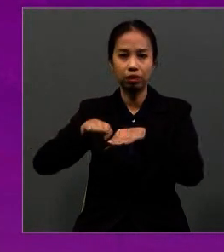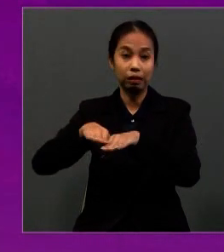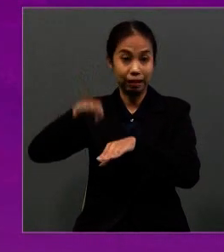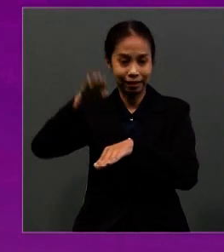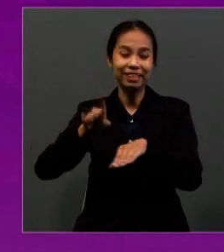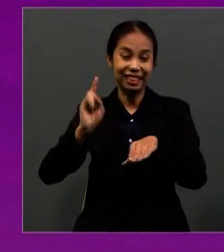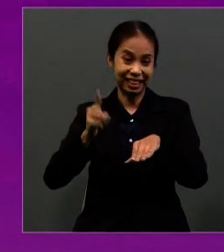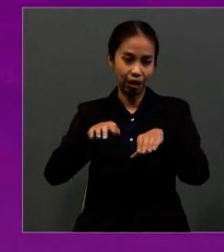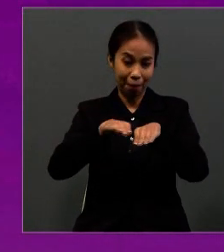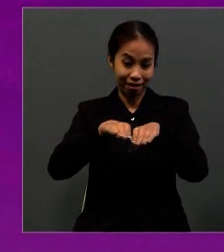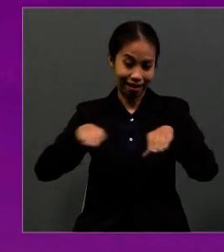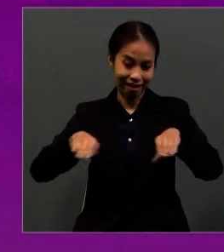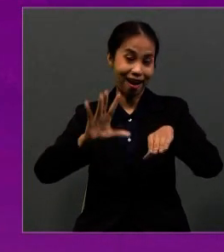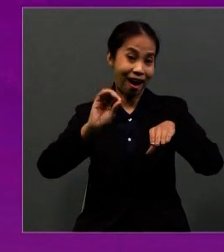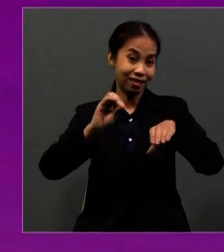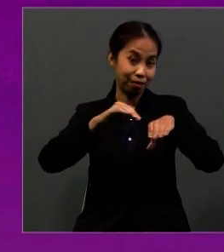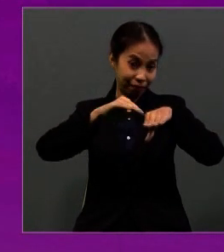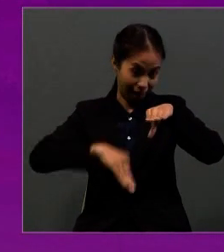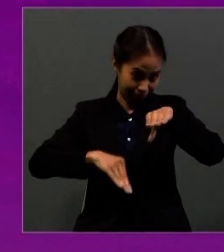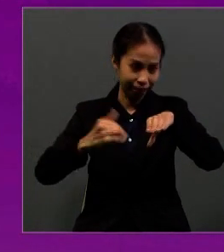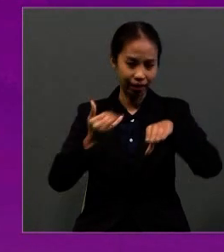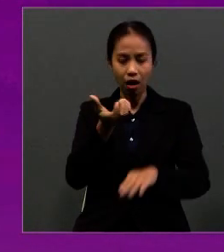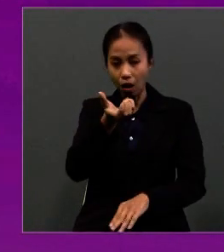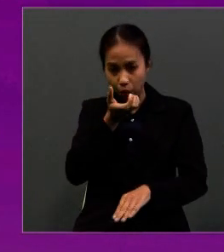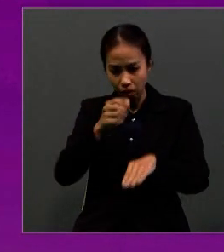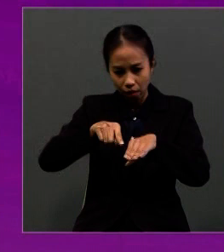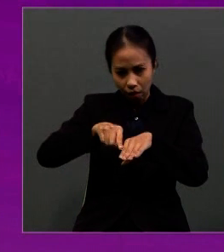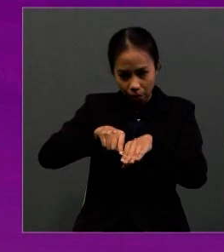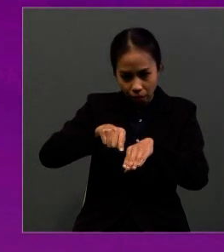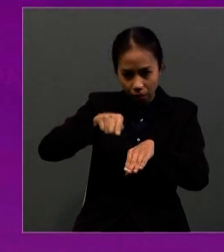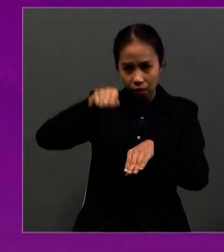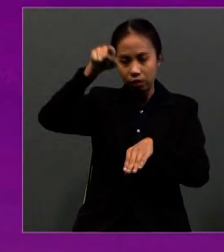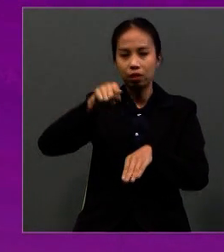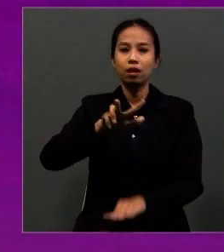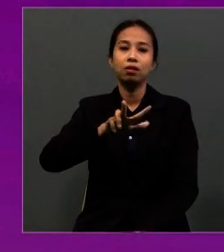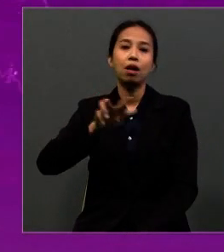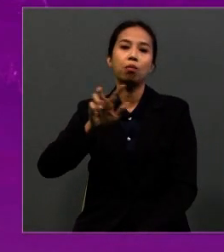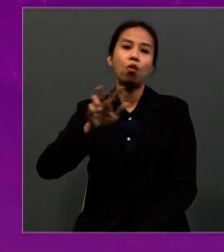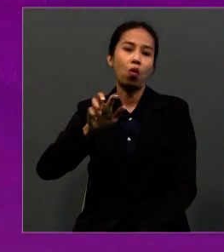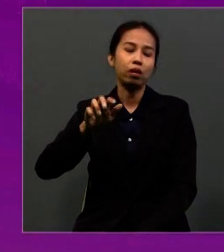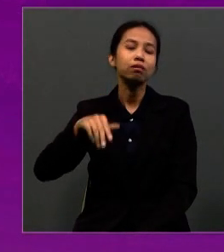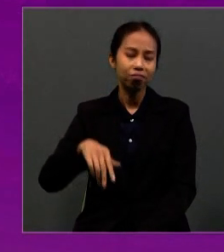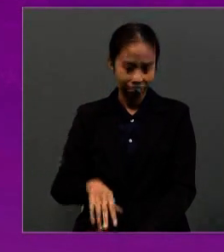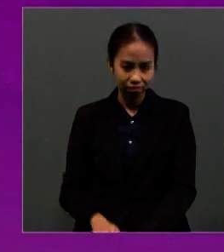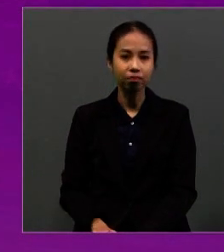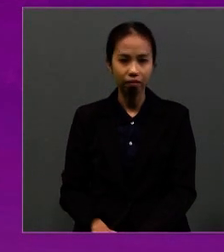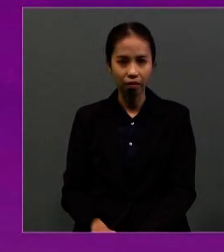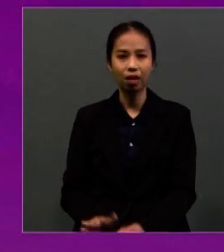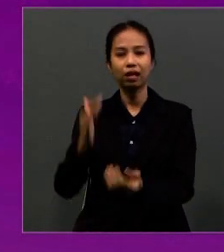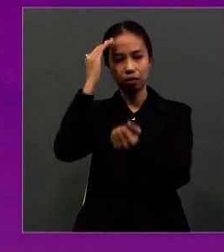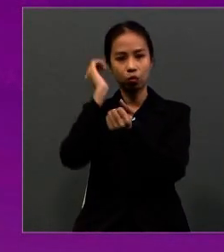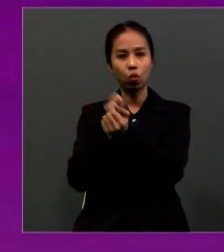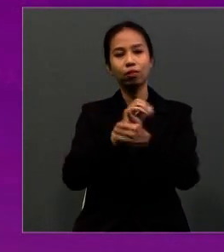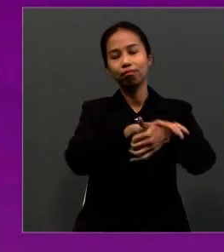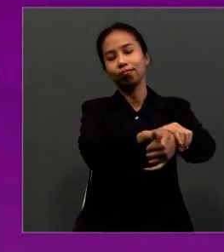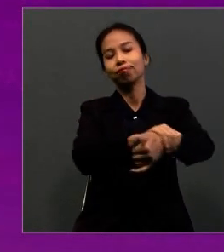รฐานคือไม่เกิน50 ค่ะ อันนี้พบปริมาณแอลกอฮอล์สูงถึง300มิลลิกรัมเปอร์เซ็นต์ครับตำรวจเลยควบคุม